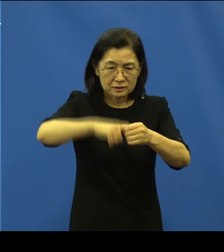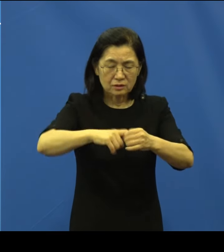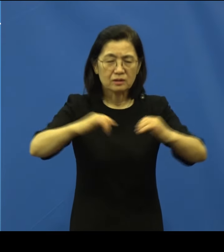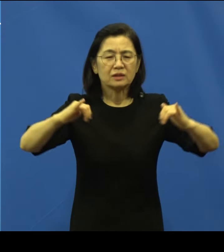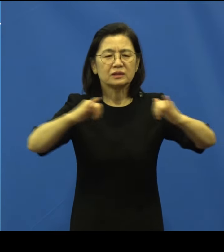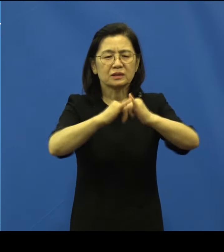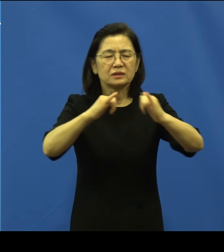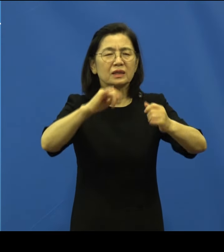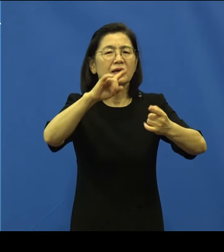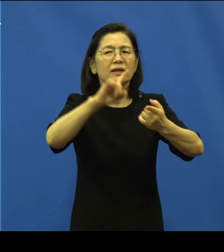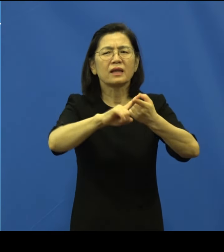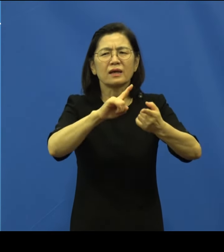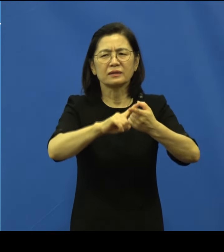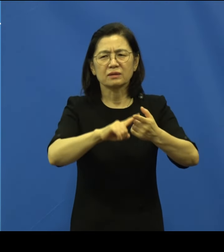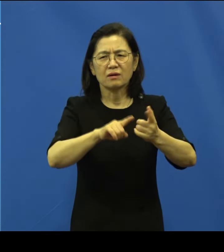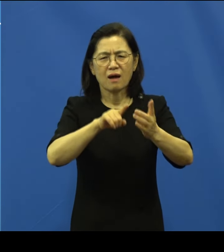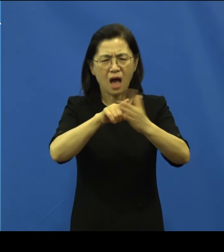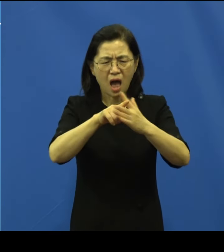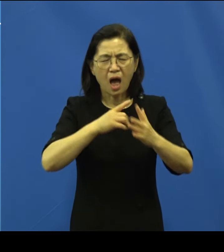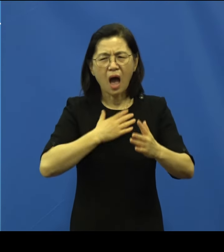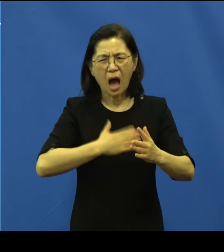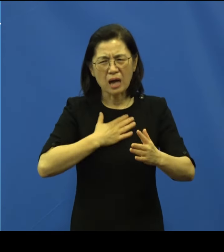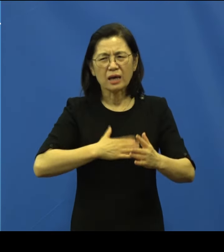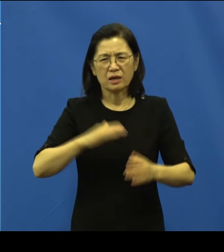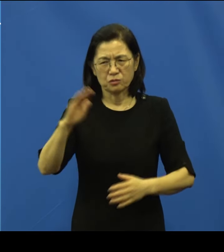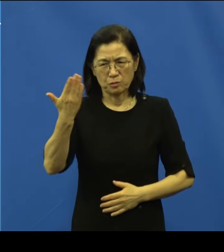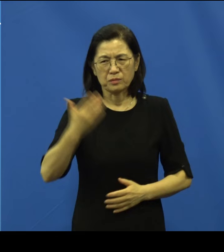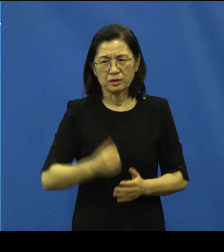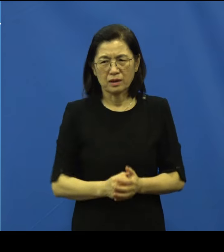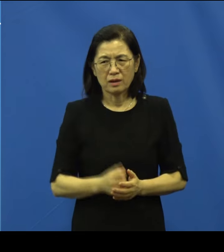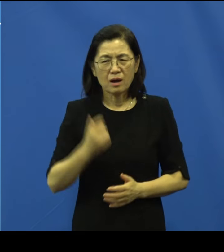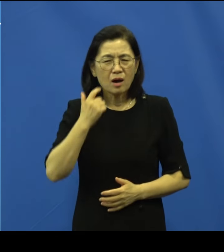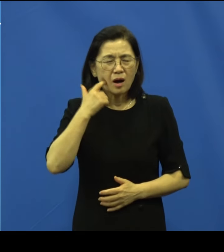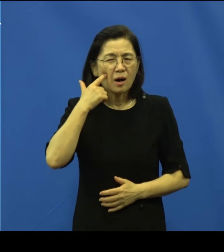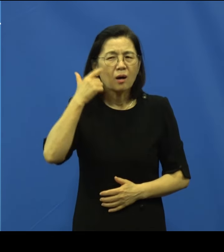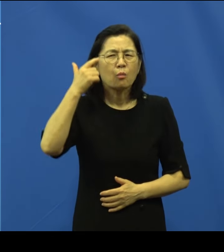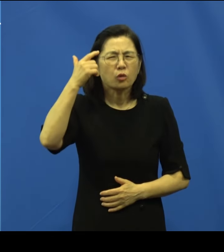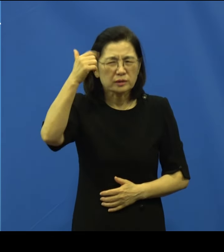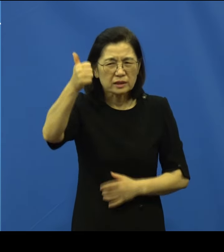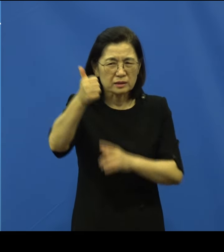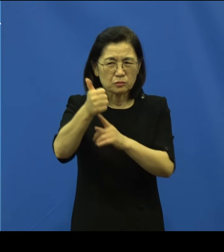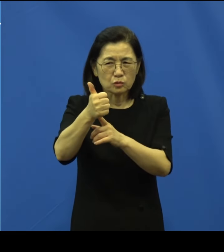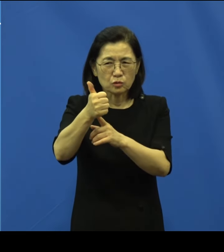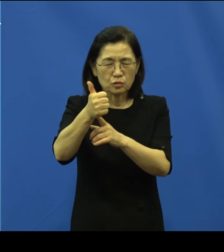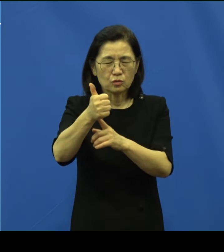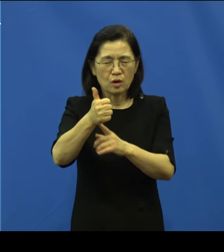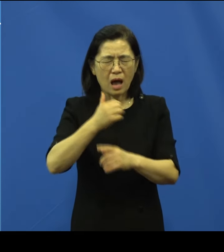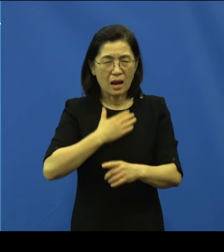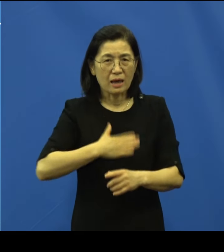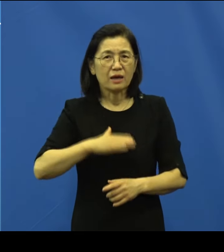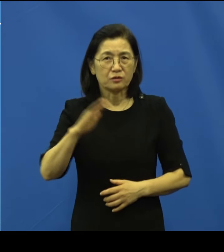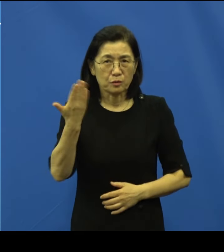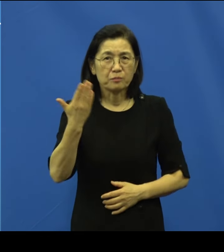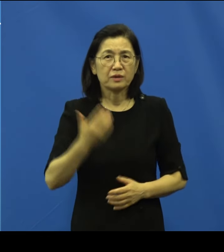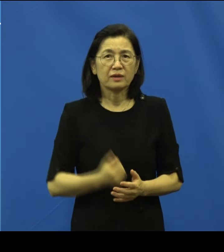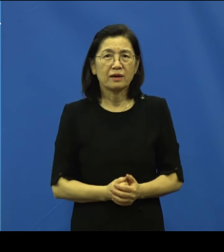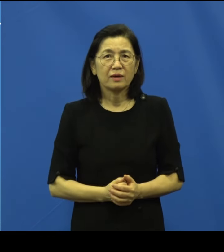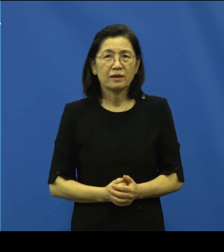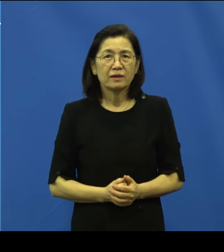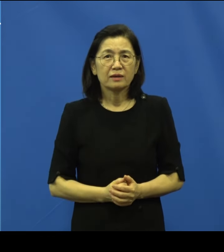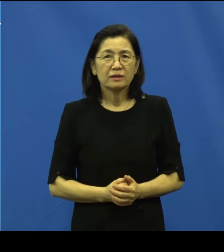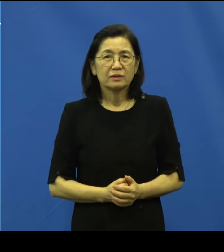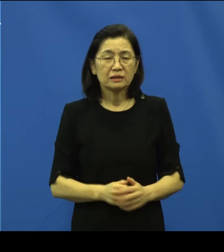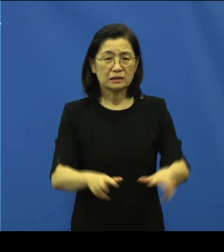있어야 됩니다. 뭐 목회자는 말할 것도 없고요. 영적 전쟁이거든요. 그러니까 육의